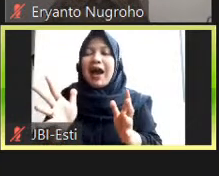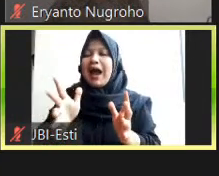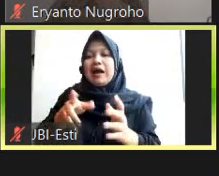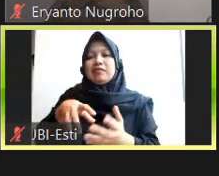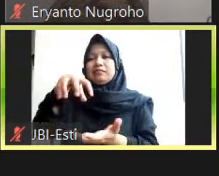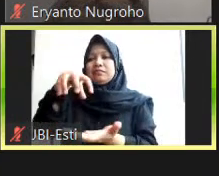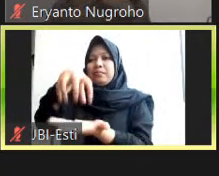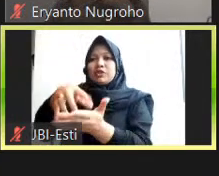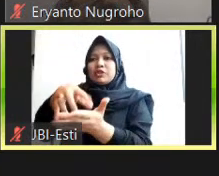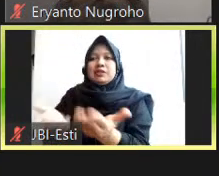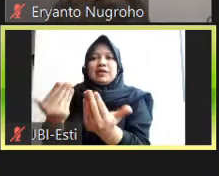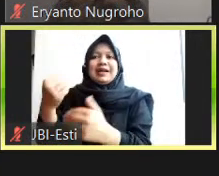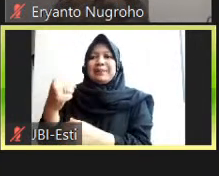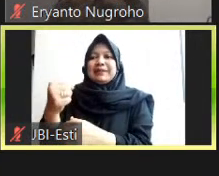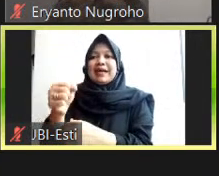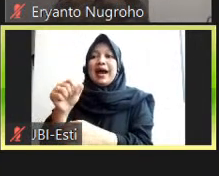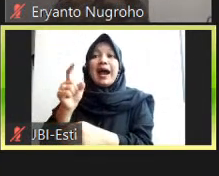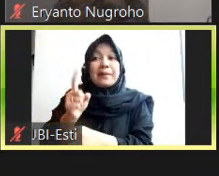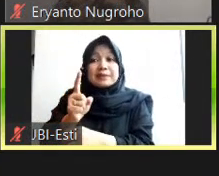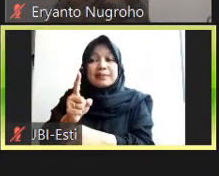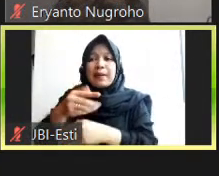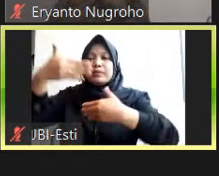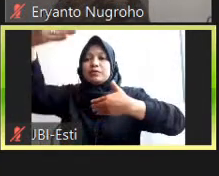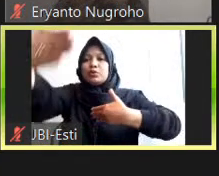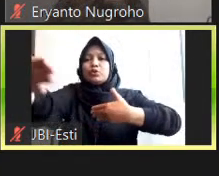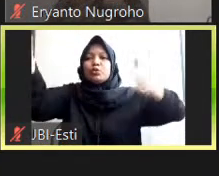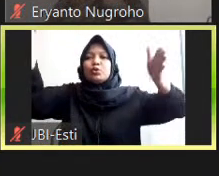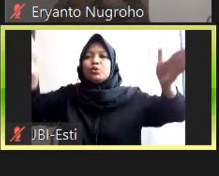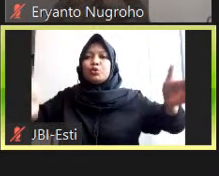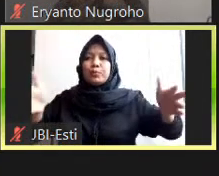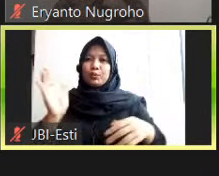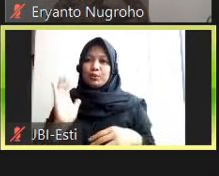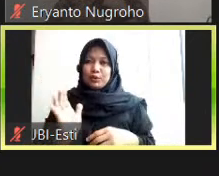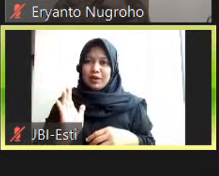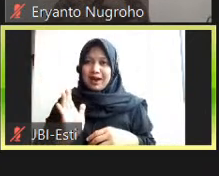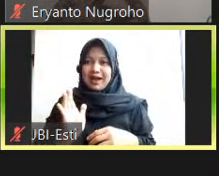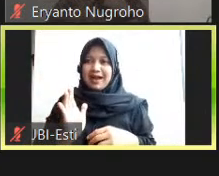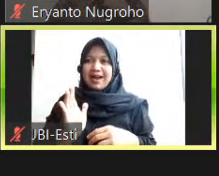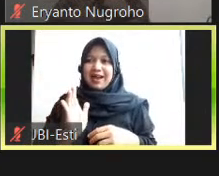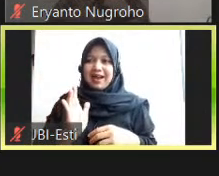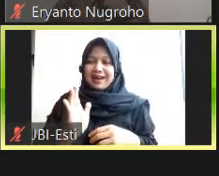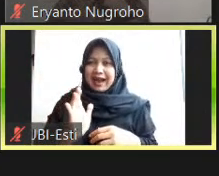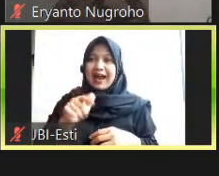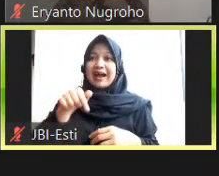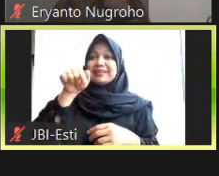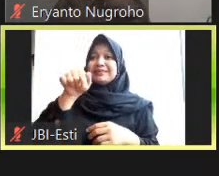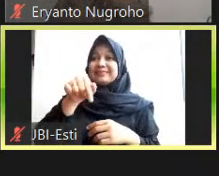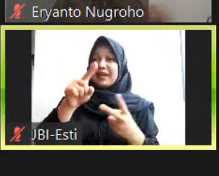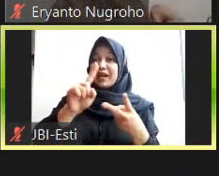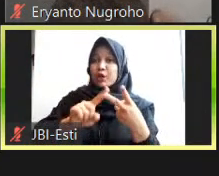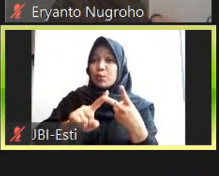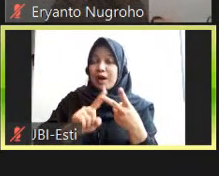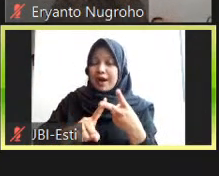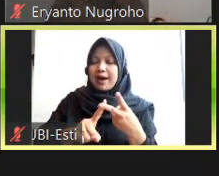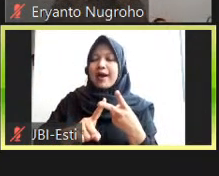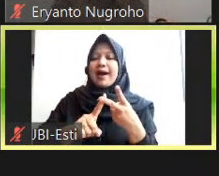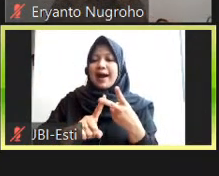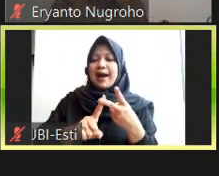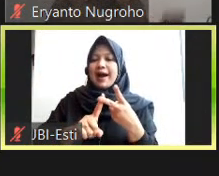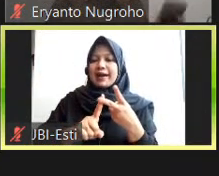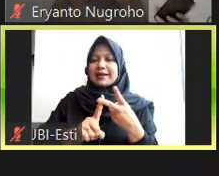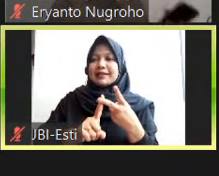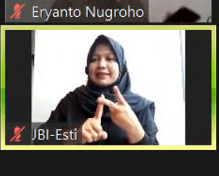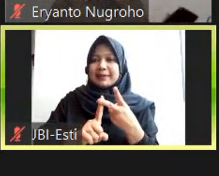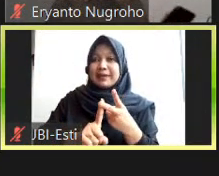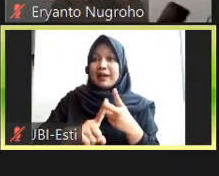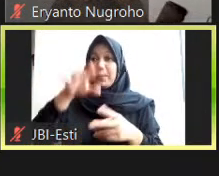kedua itu ternyata terlalu dekat karena posisinya sangat jarak polisi ke masa aksi itu sangat